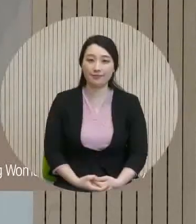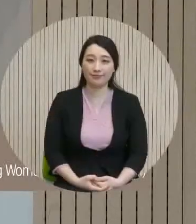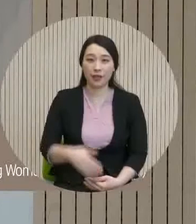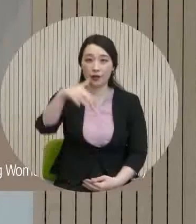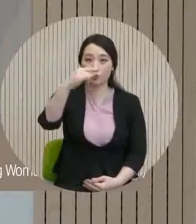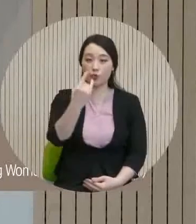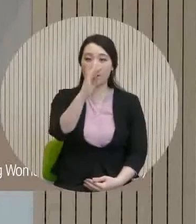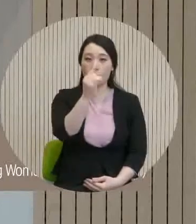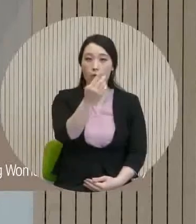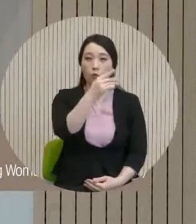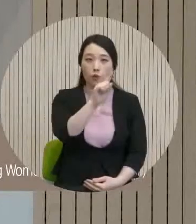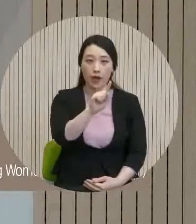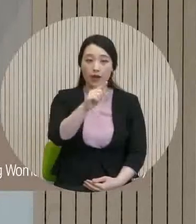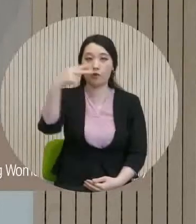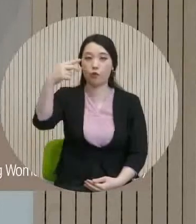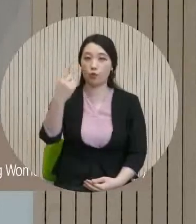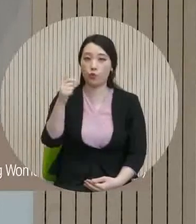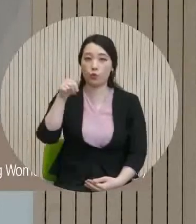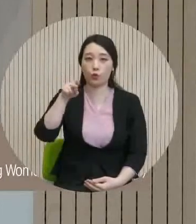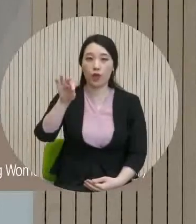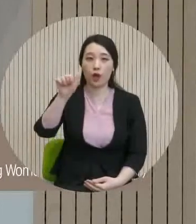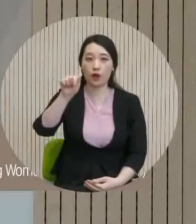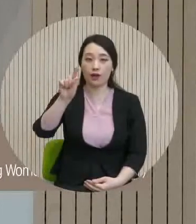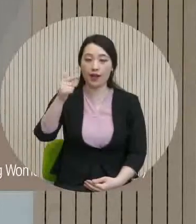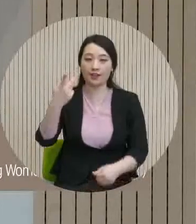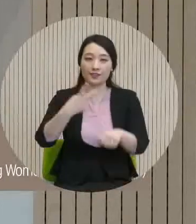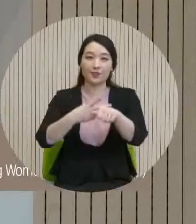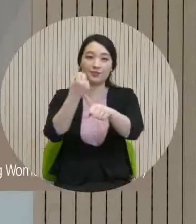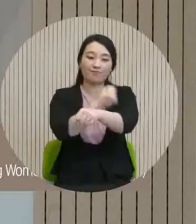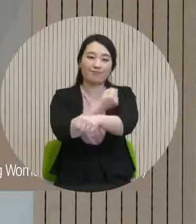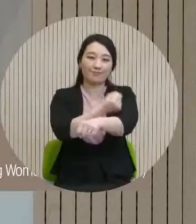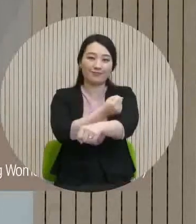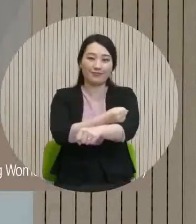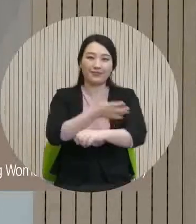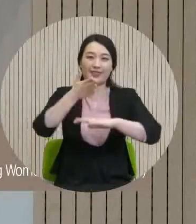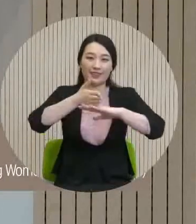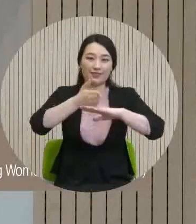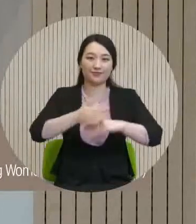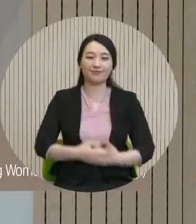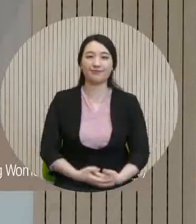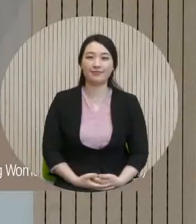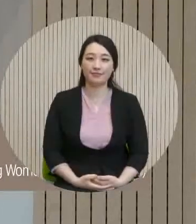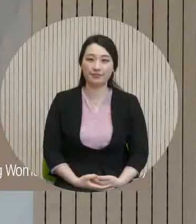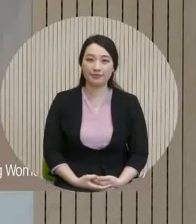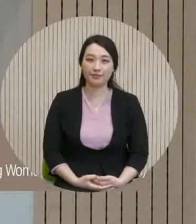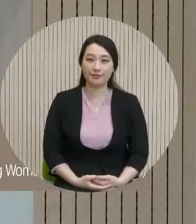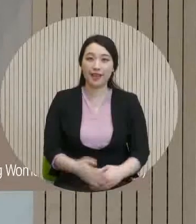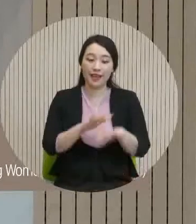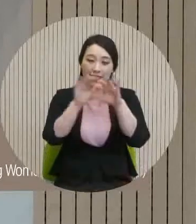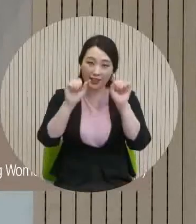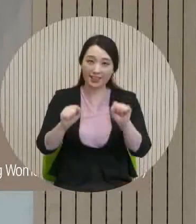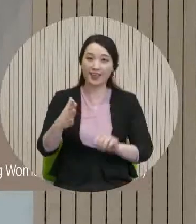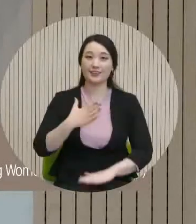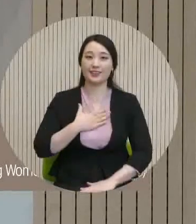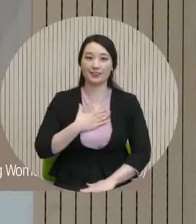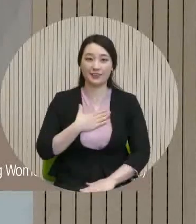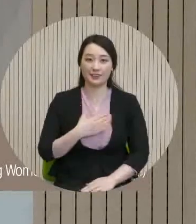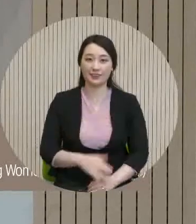최보라 소리꾼과 도경환 고수님께서 수고해 주셨습니다. 감사합니다. 안녕하세요.